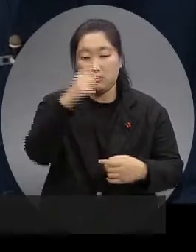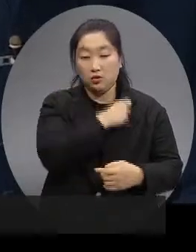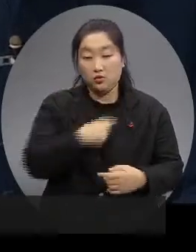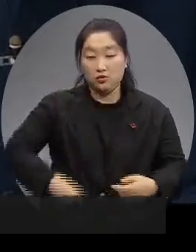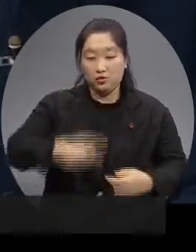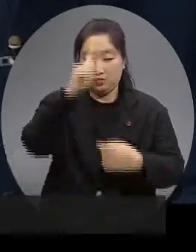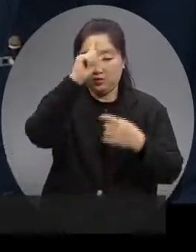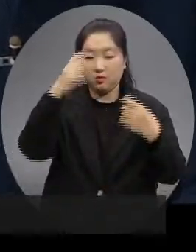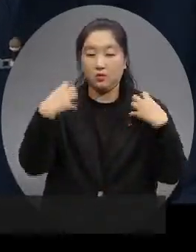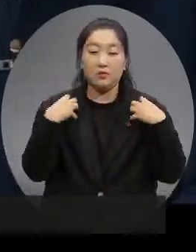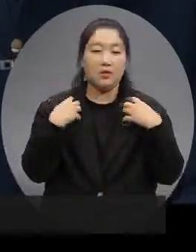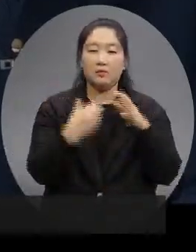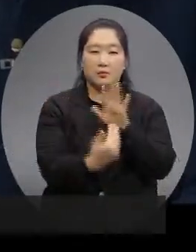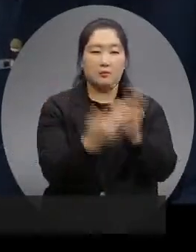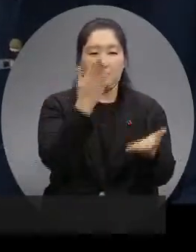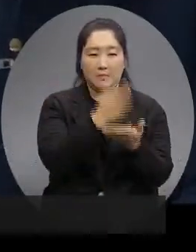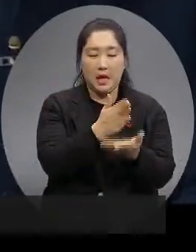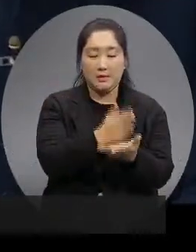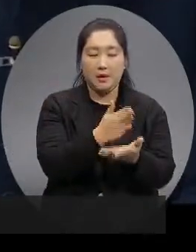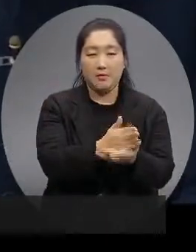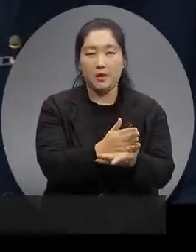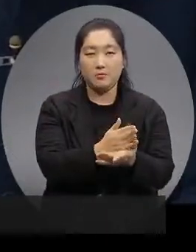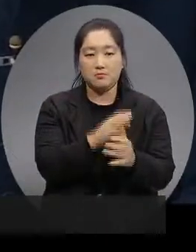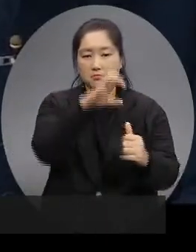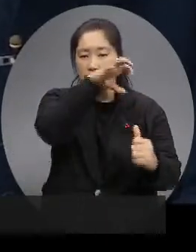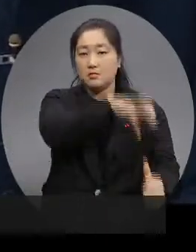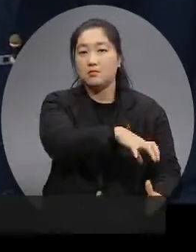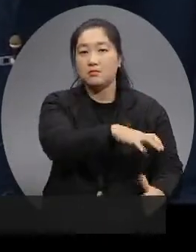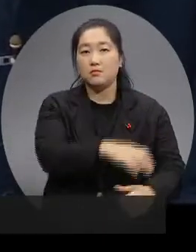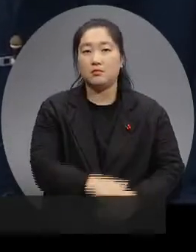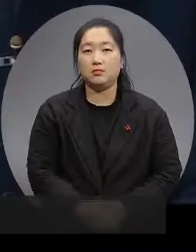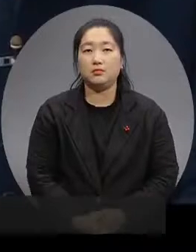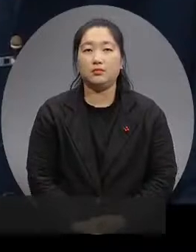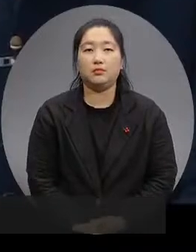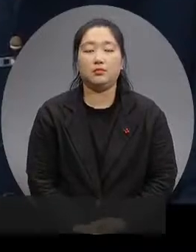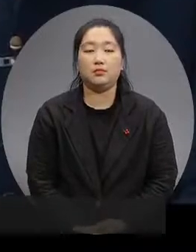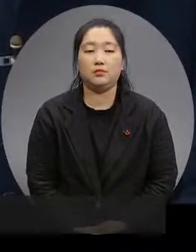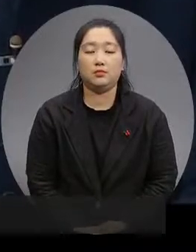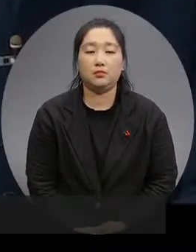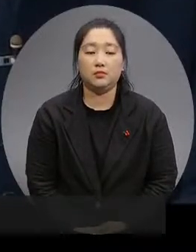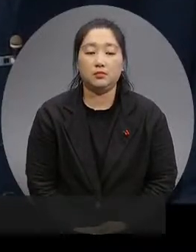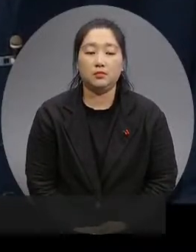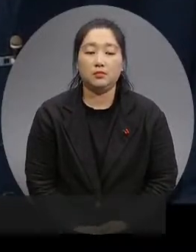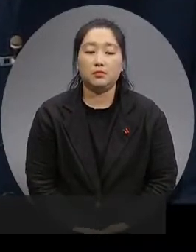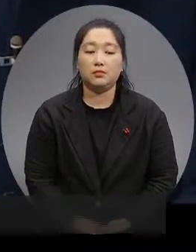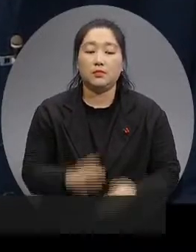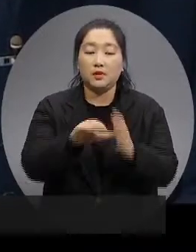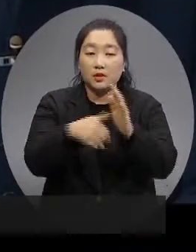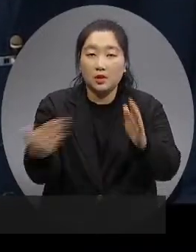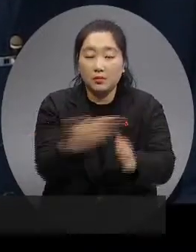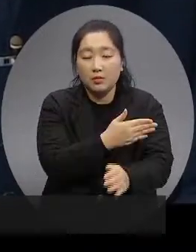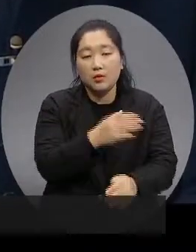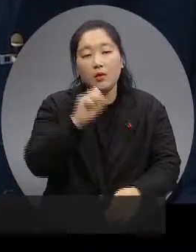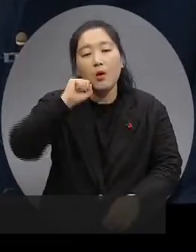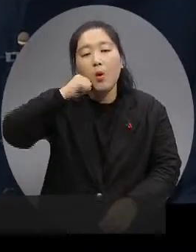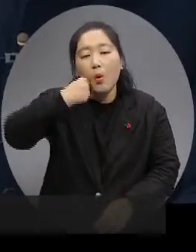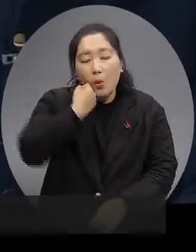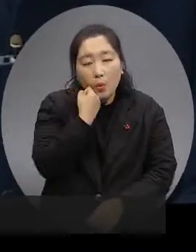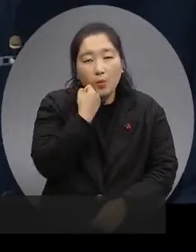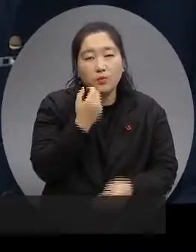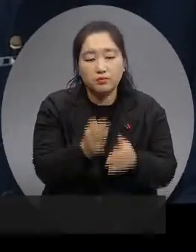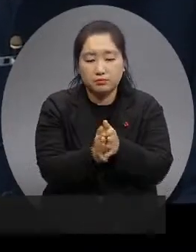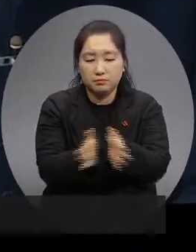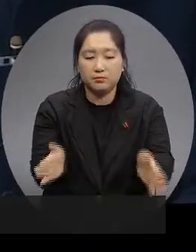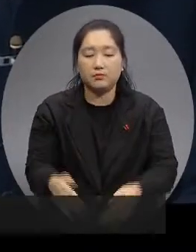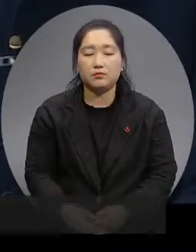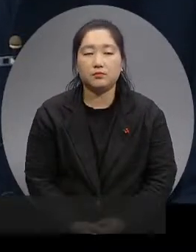중국 정부에도 다 못 가게 이렇게 막았었습니다. 그때부터 굉장히